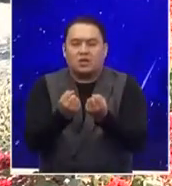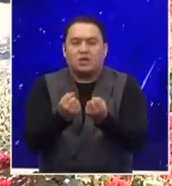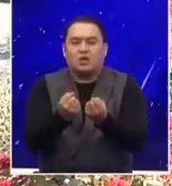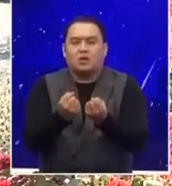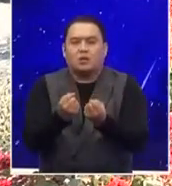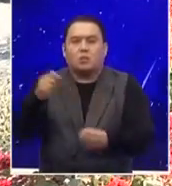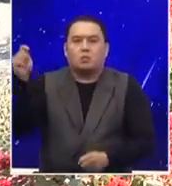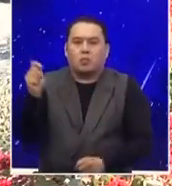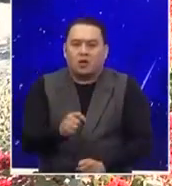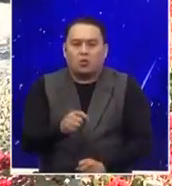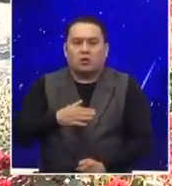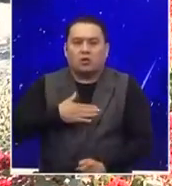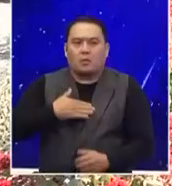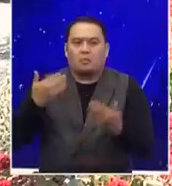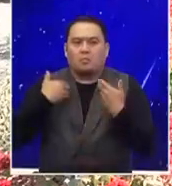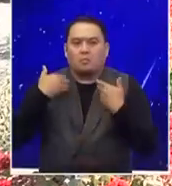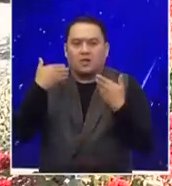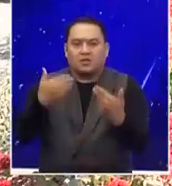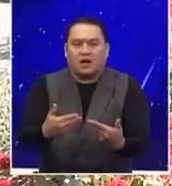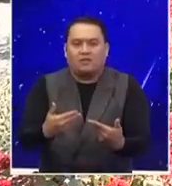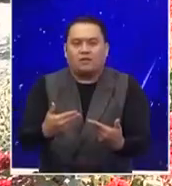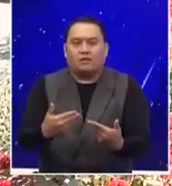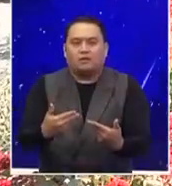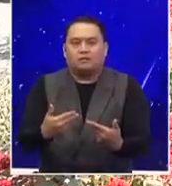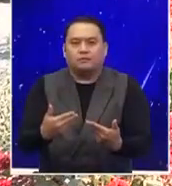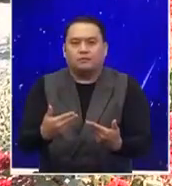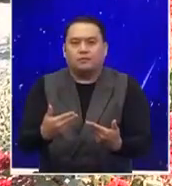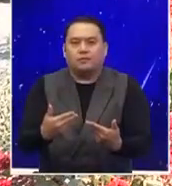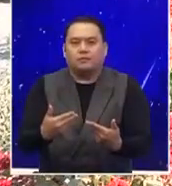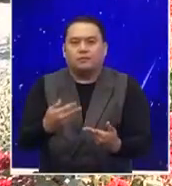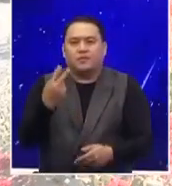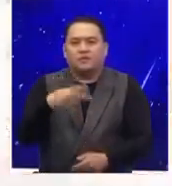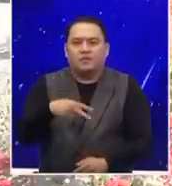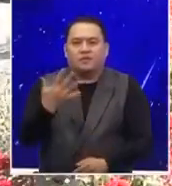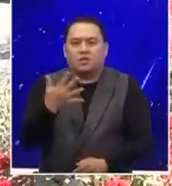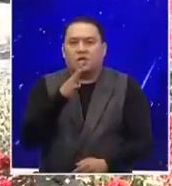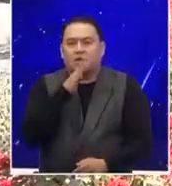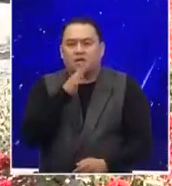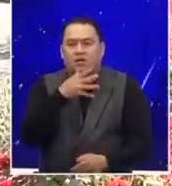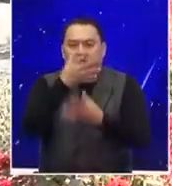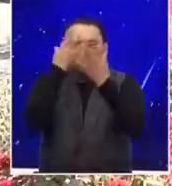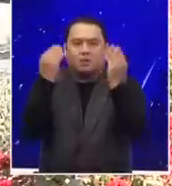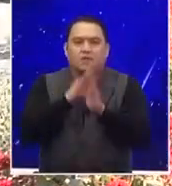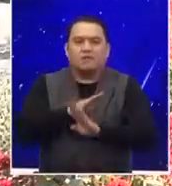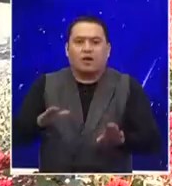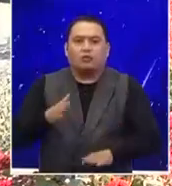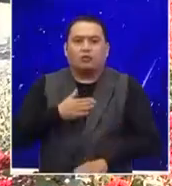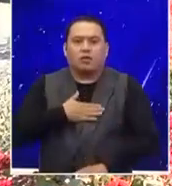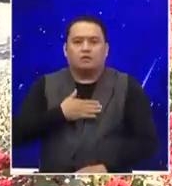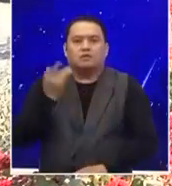что приходят, вот пришли поздравить нас с 25-летием, что не забывают нас,